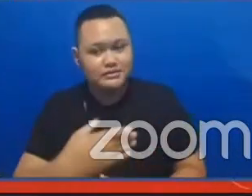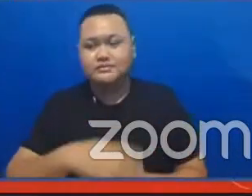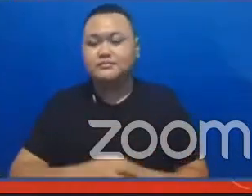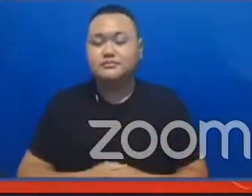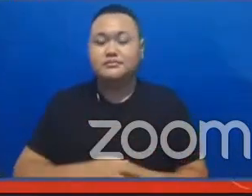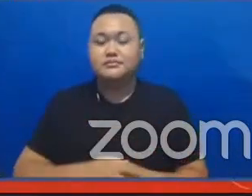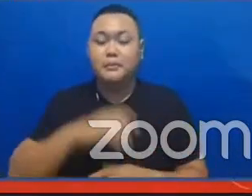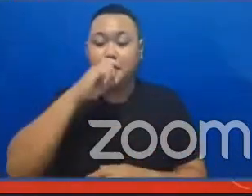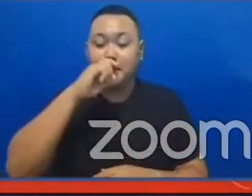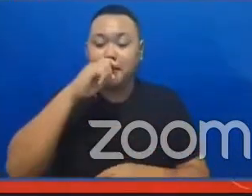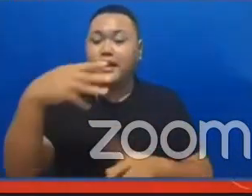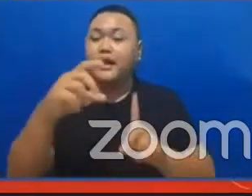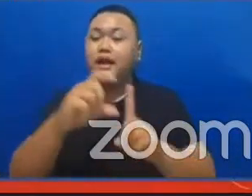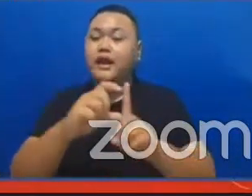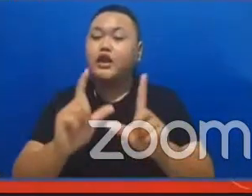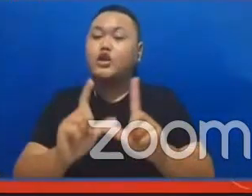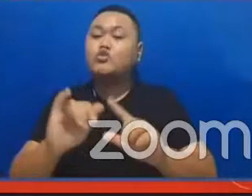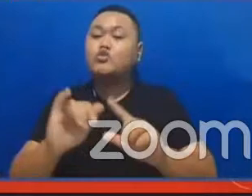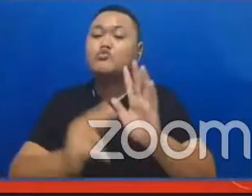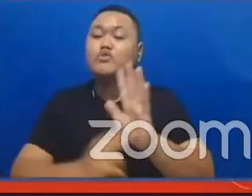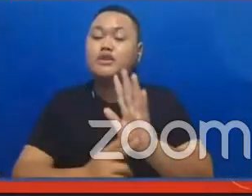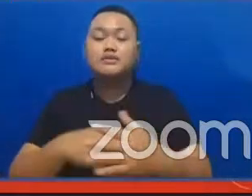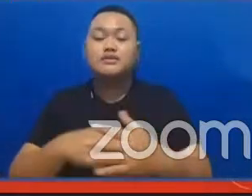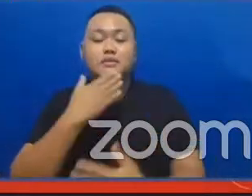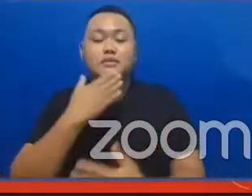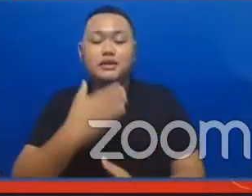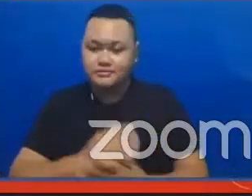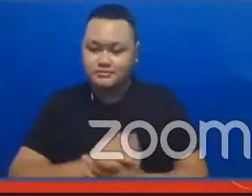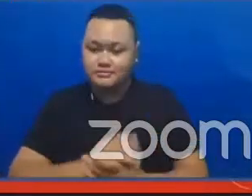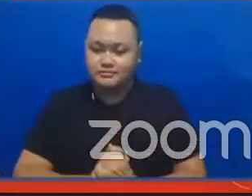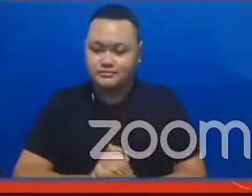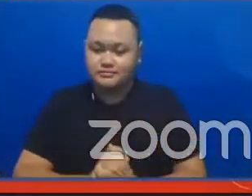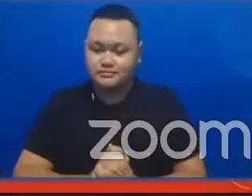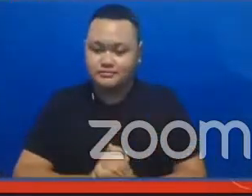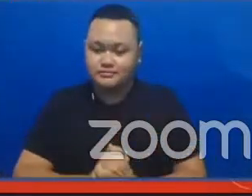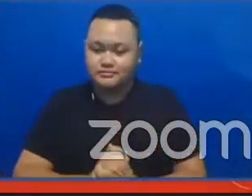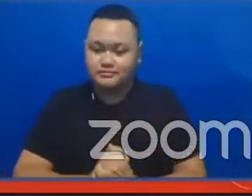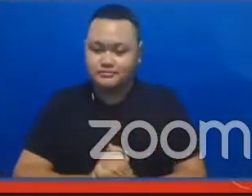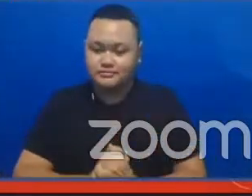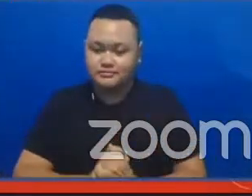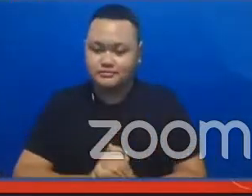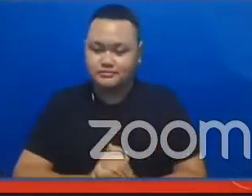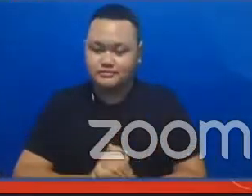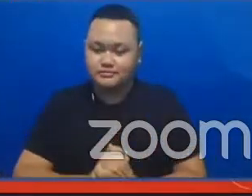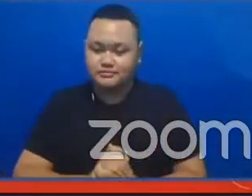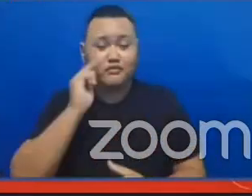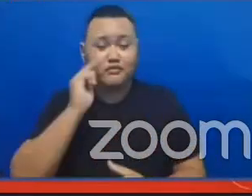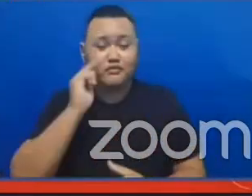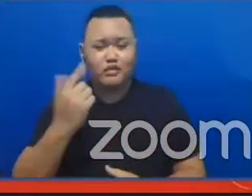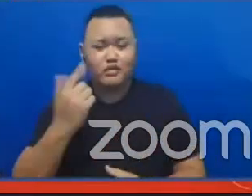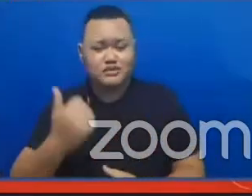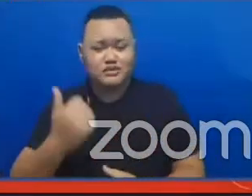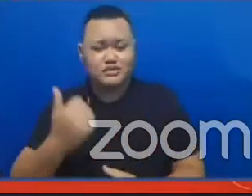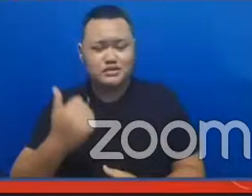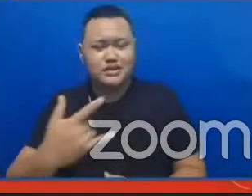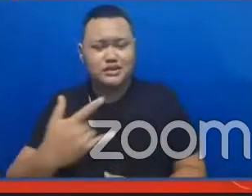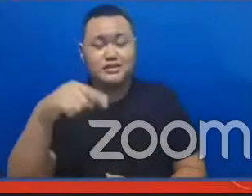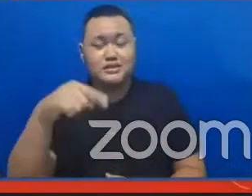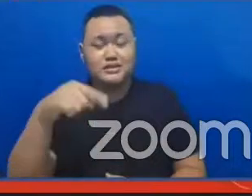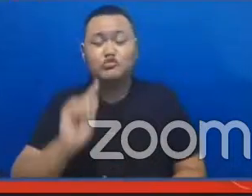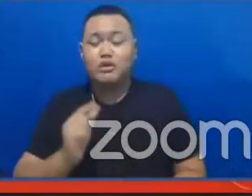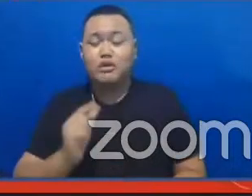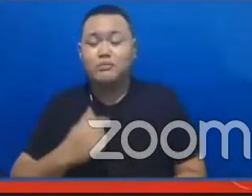Herdin. Mohon izin untuk tetap di sini, nanti kita panel untuk tanya jawab. Selanjutnya